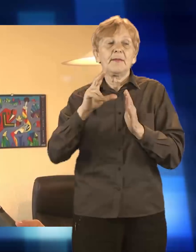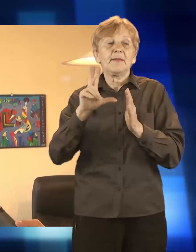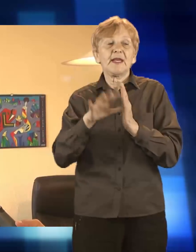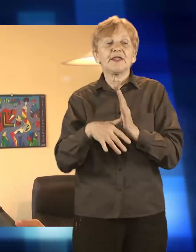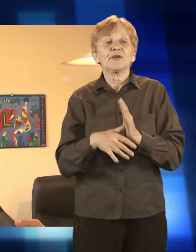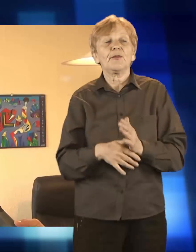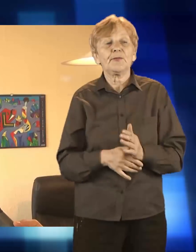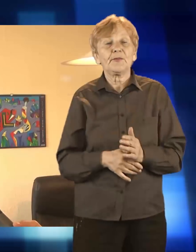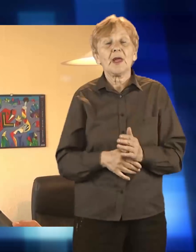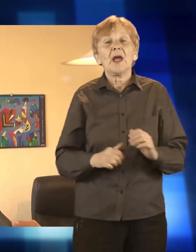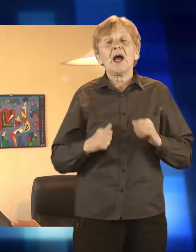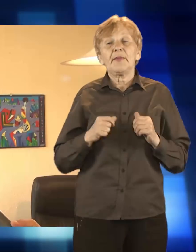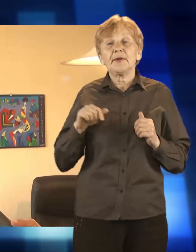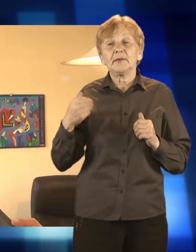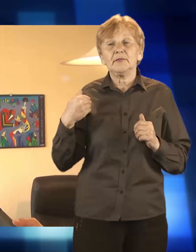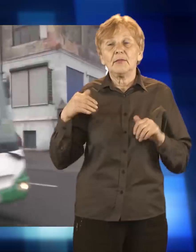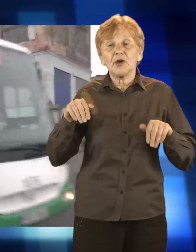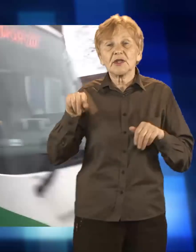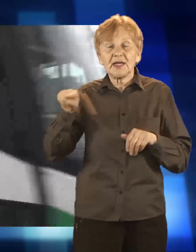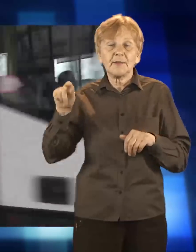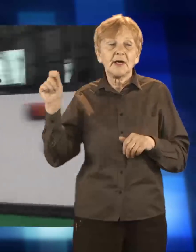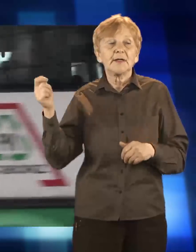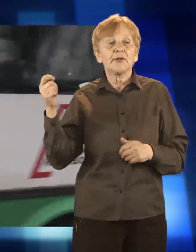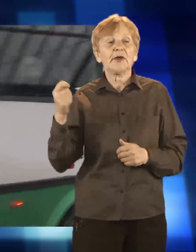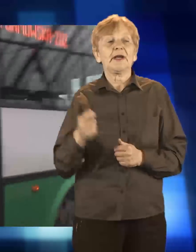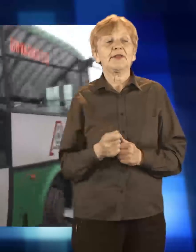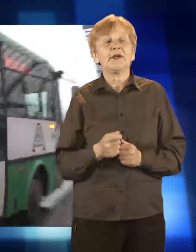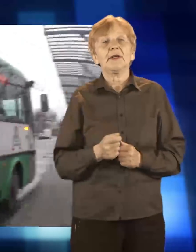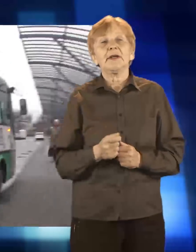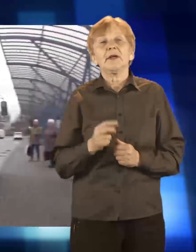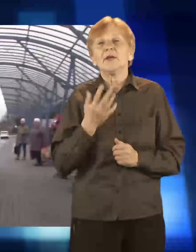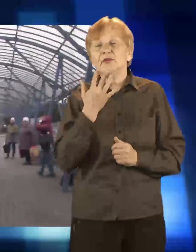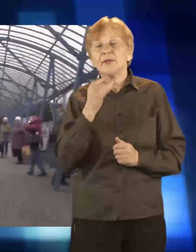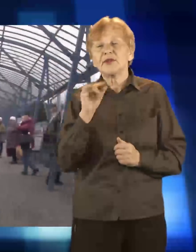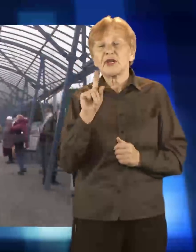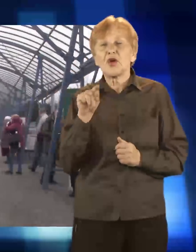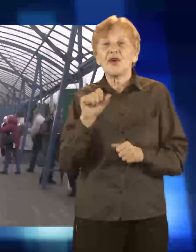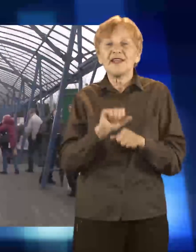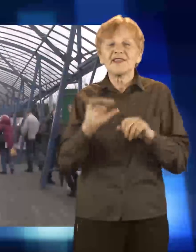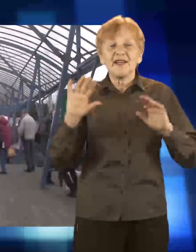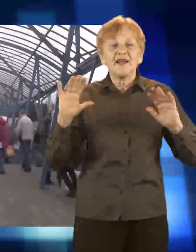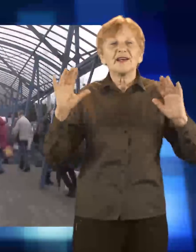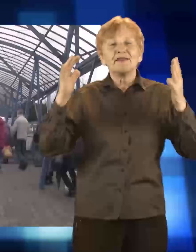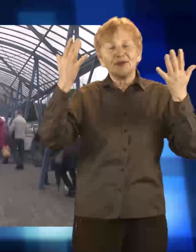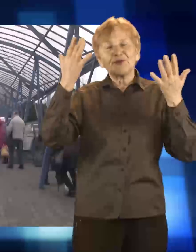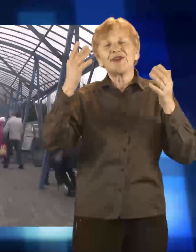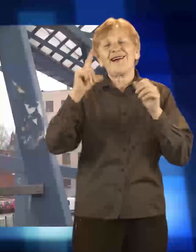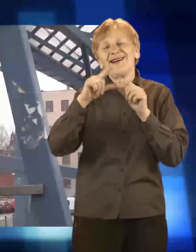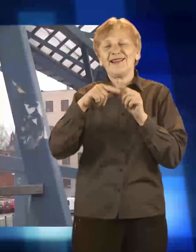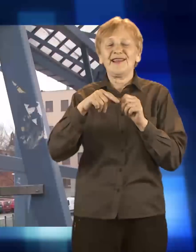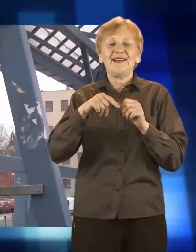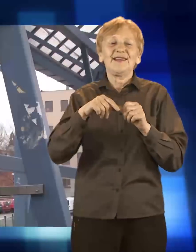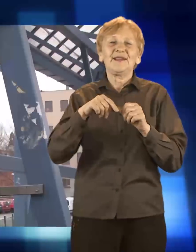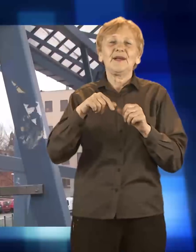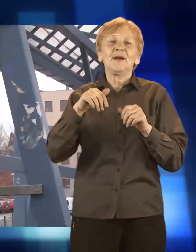części nawiedzane latem. Jak podkreśla zarząd PK, rewolucja w komunikacji to przedsięwzięcie niezwykle trudne i wymagające,